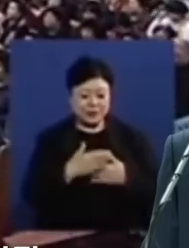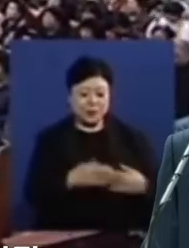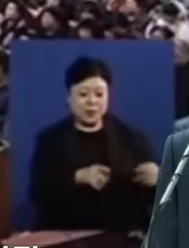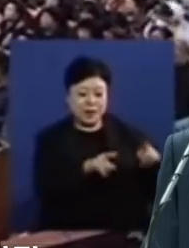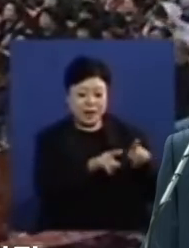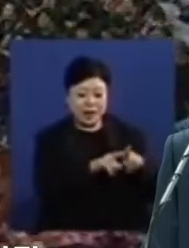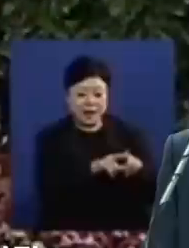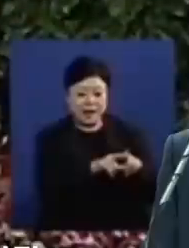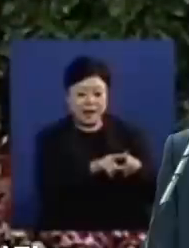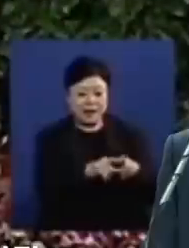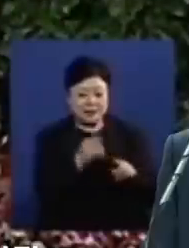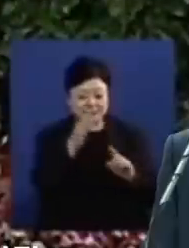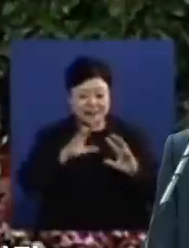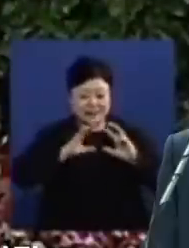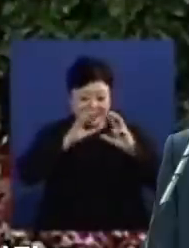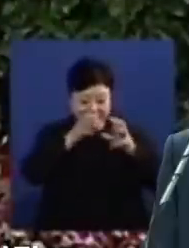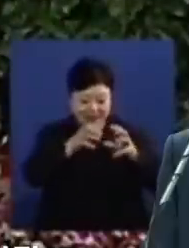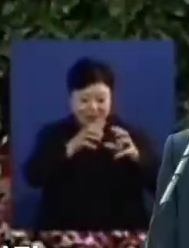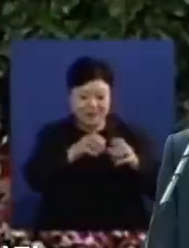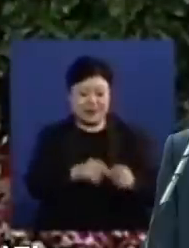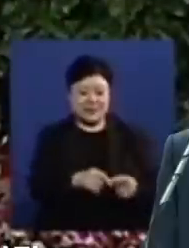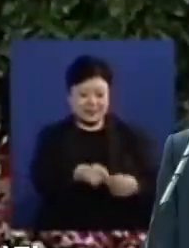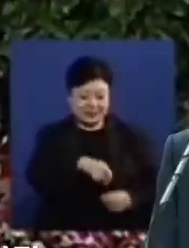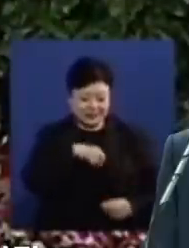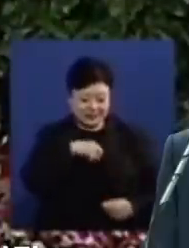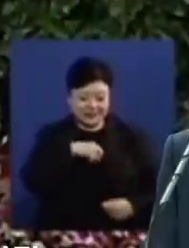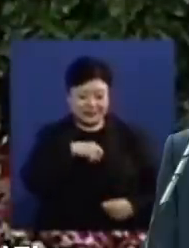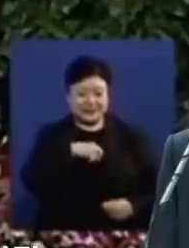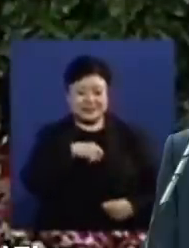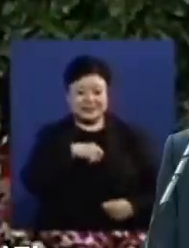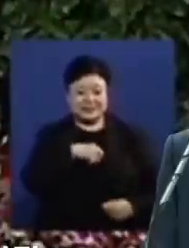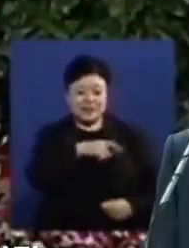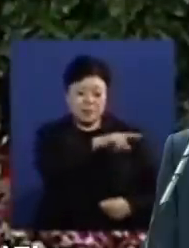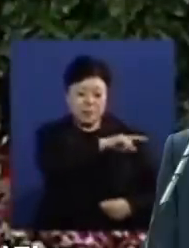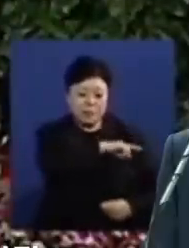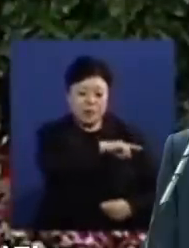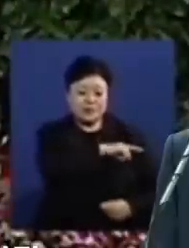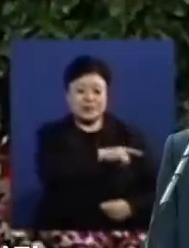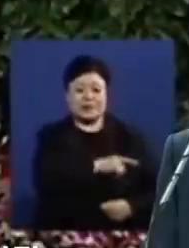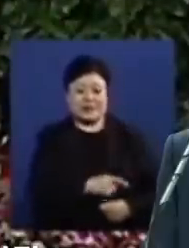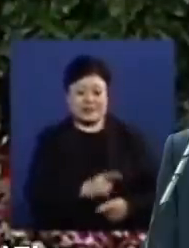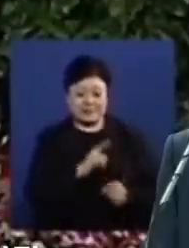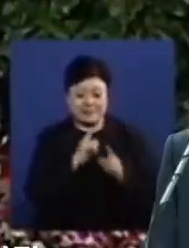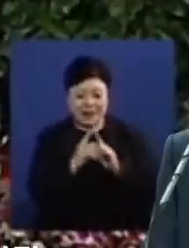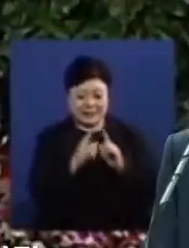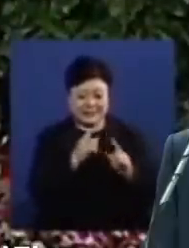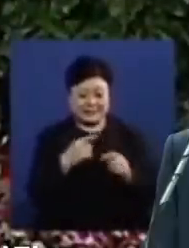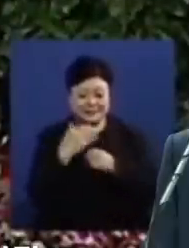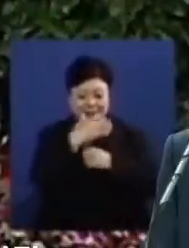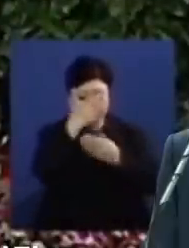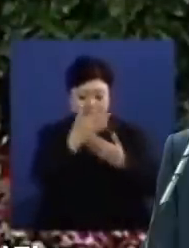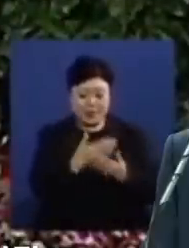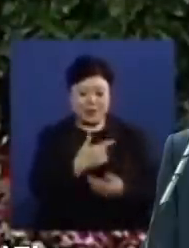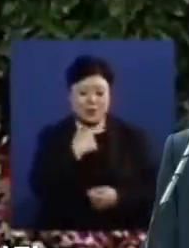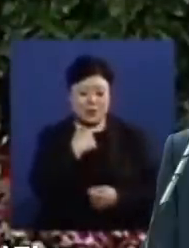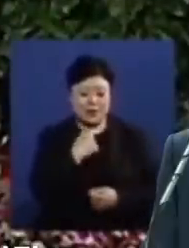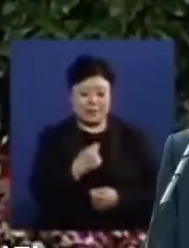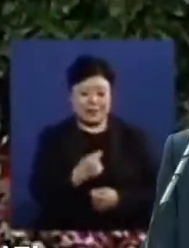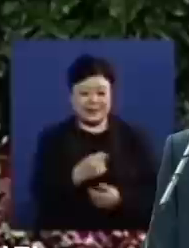함께 그의 나라와 그 의를 먼저라는 제목으로 은혜를 나누고자 합니다.